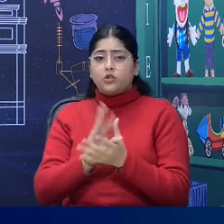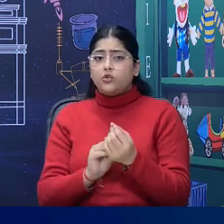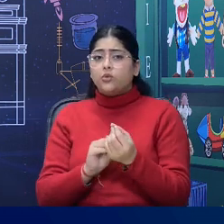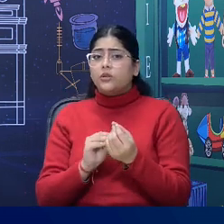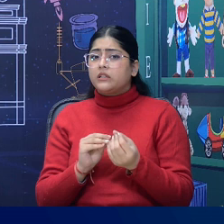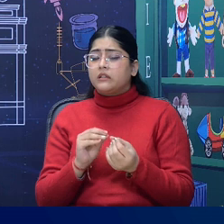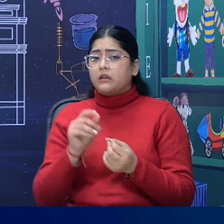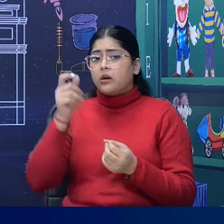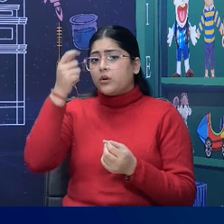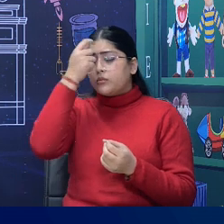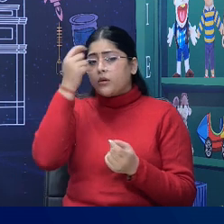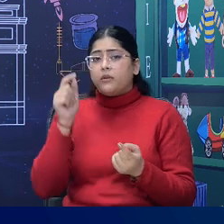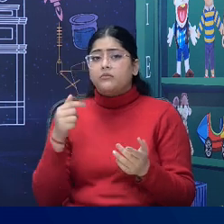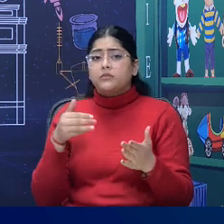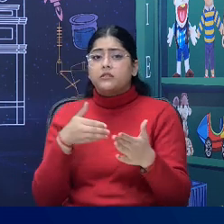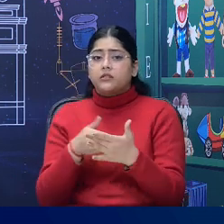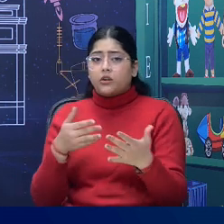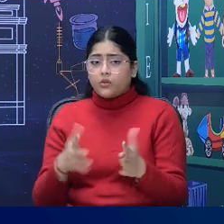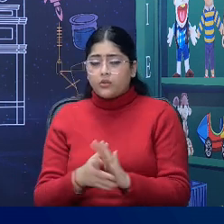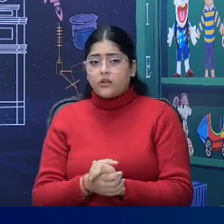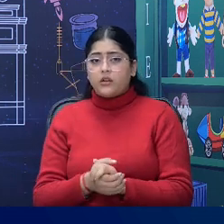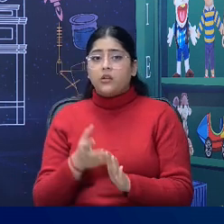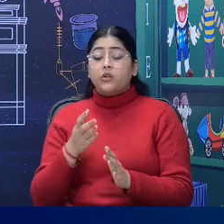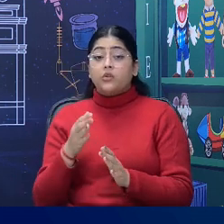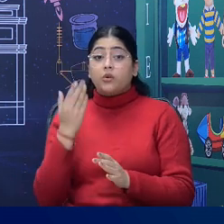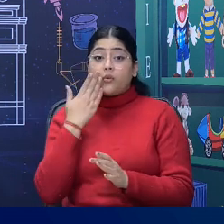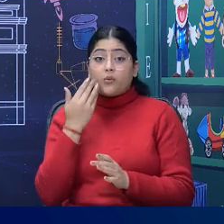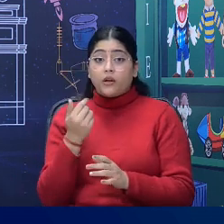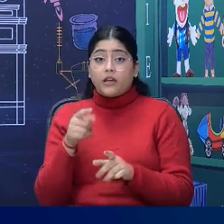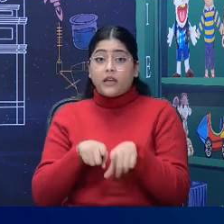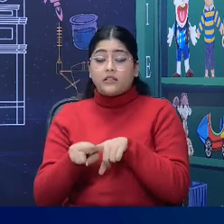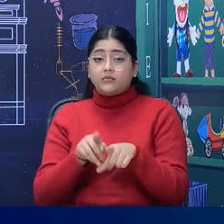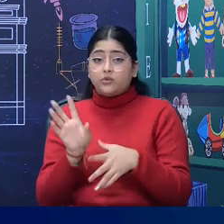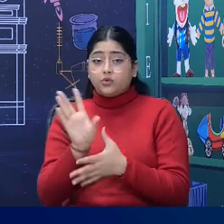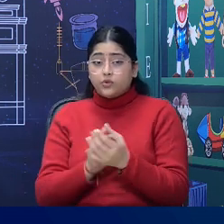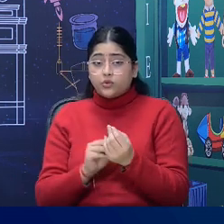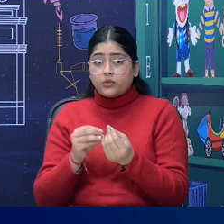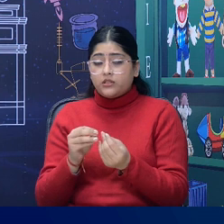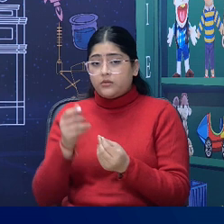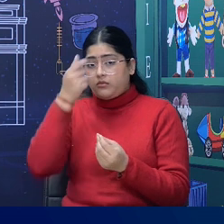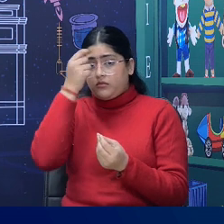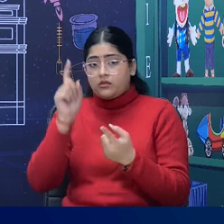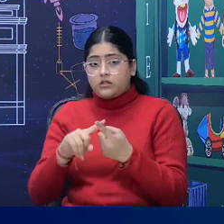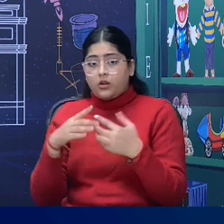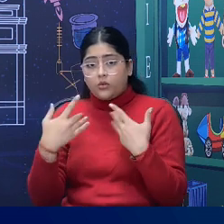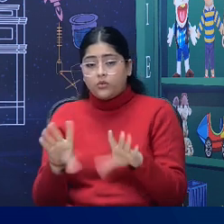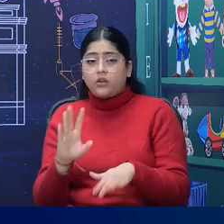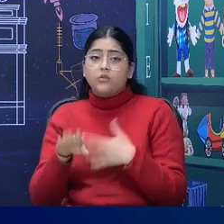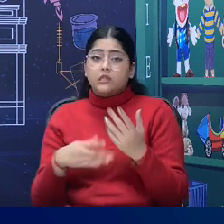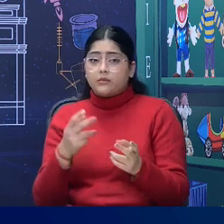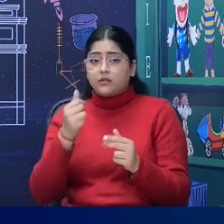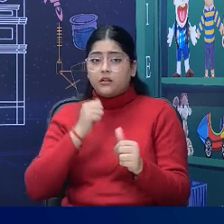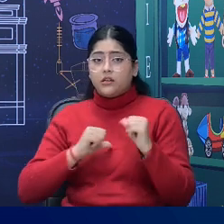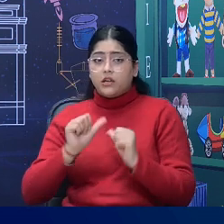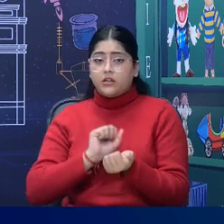मतलब कई बार अपराधिक गतिविधियों में फंस जाता तो अपना रूप बदल लेते हैं ना अक्सर आपने देखा होगा कि रूप बदल के लोग अपने आप को बचाने की कोशिश करते